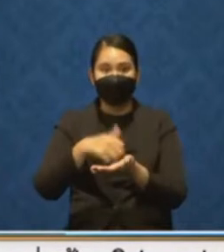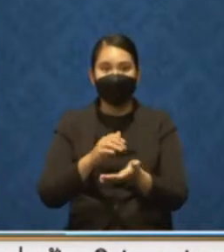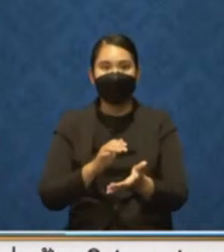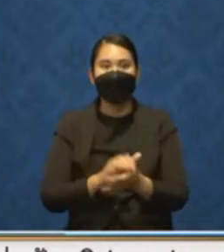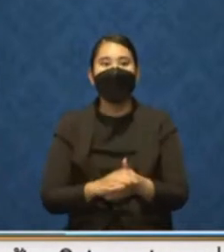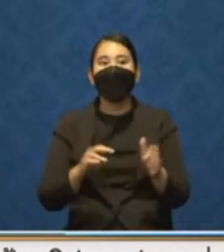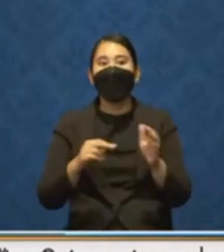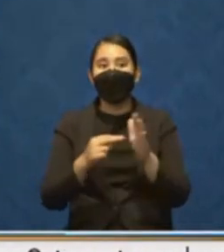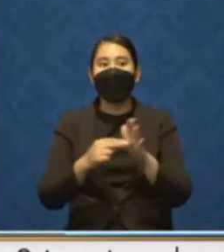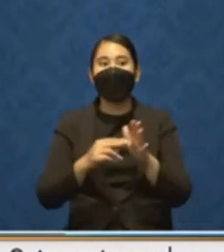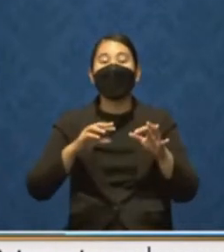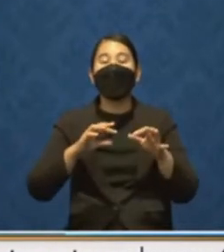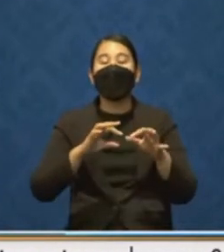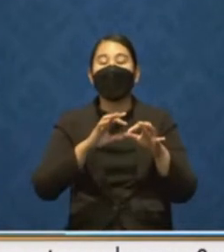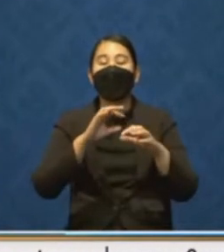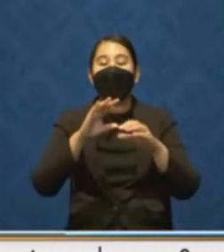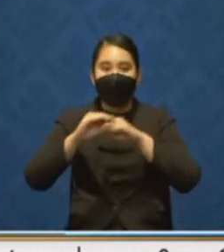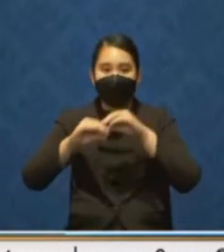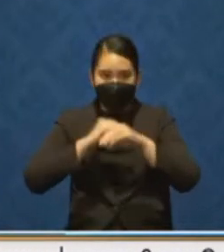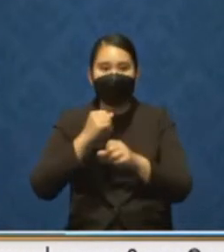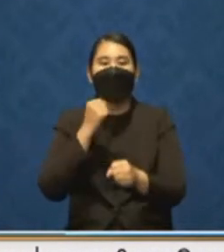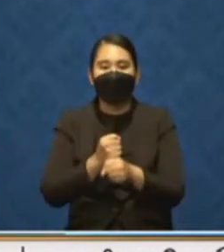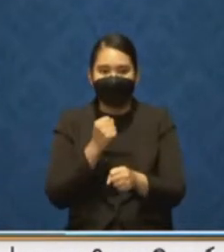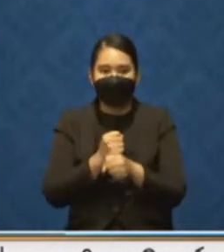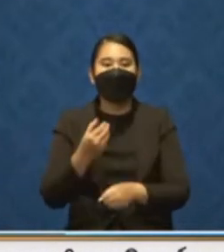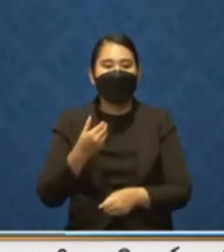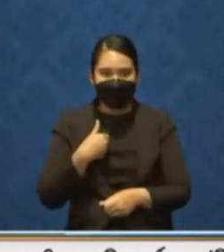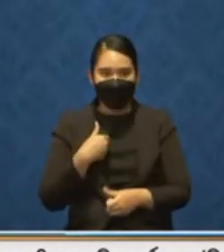โมเดลกำลังทำงาน